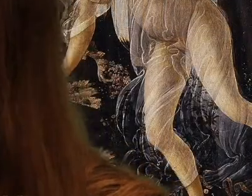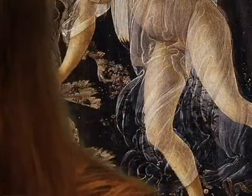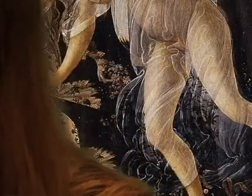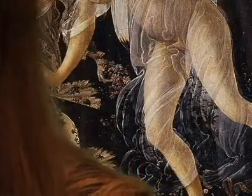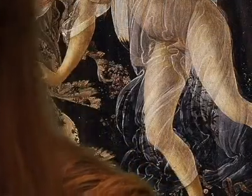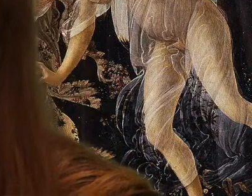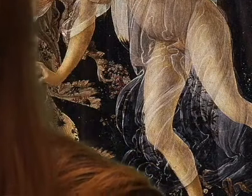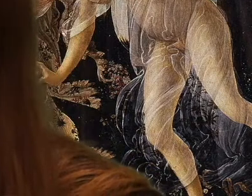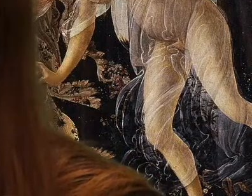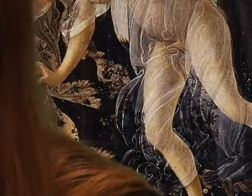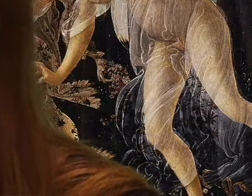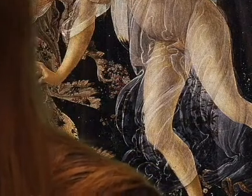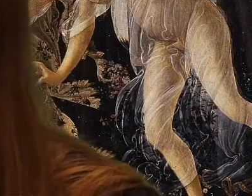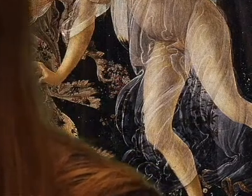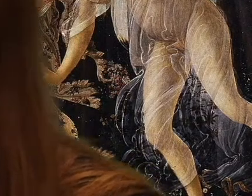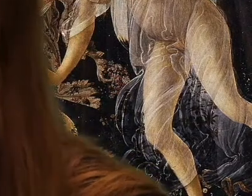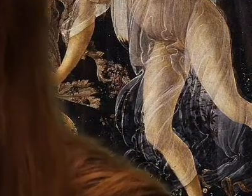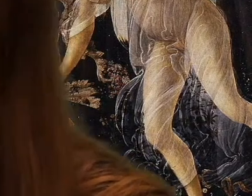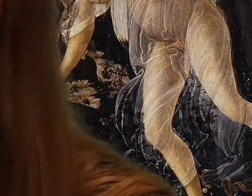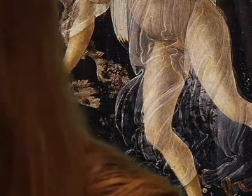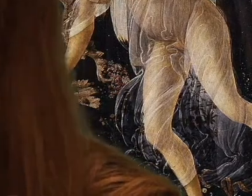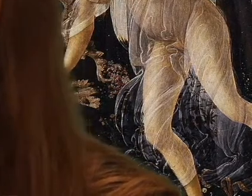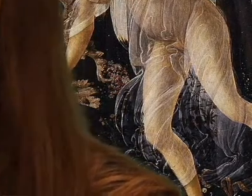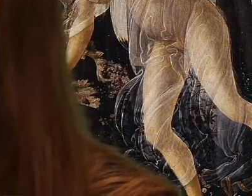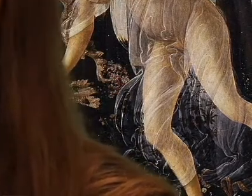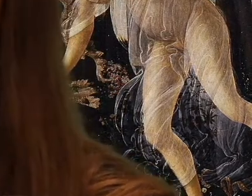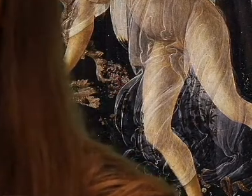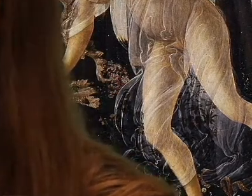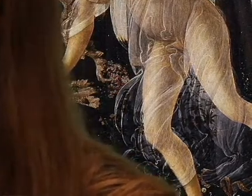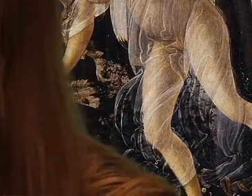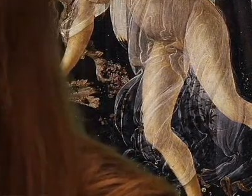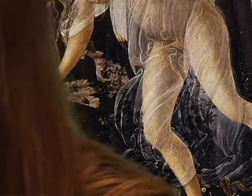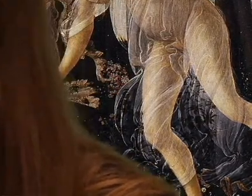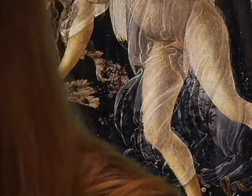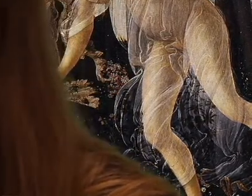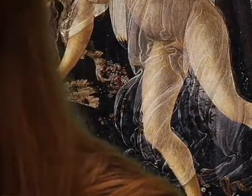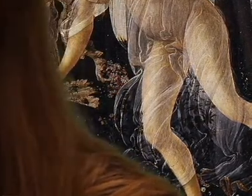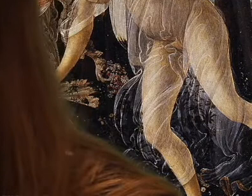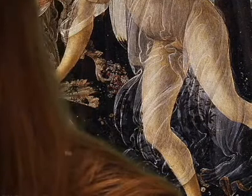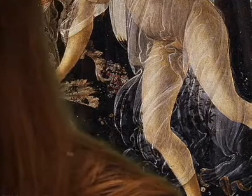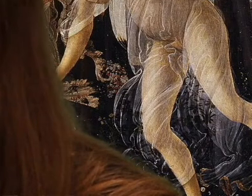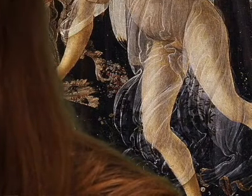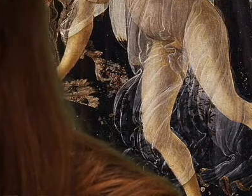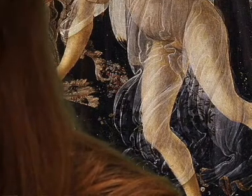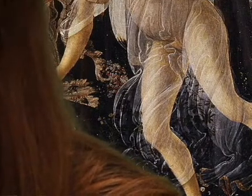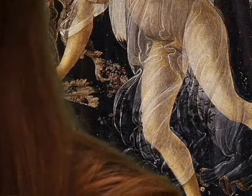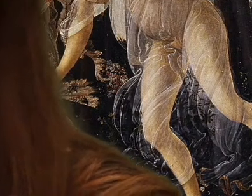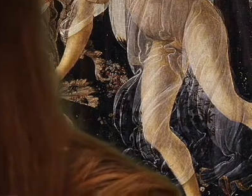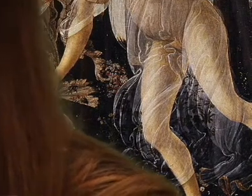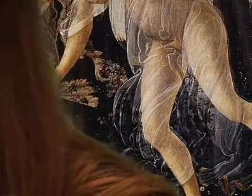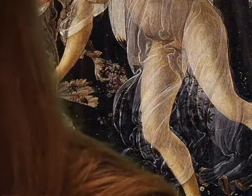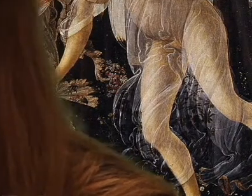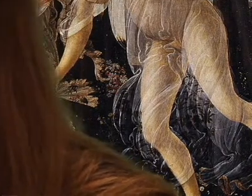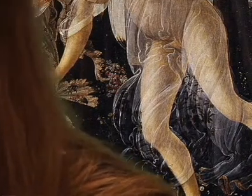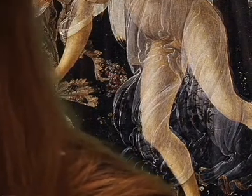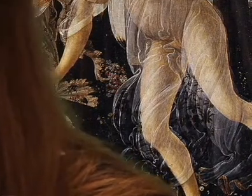Buonasera. Come avete potuto notare, alle mie spalle vi è un'opera di un grande artista che ci introdurrà al nostro viaggio